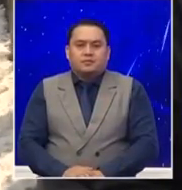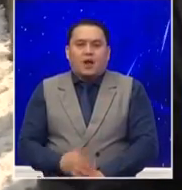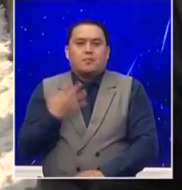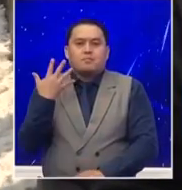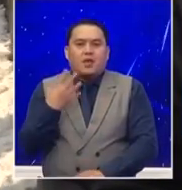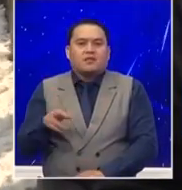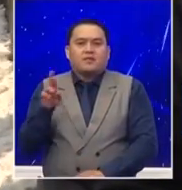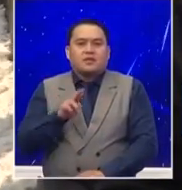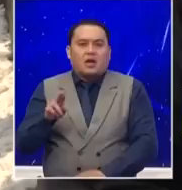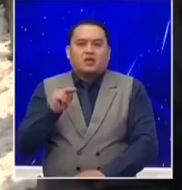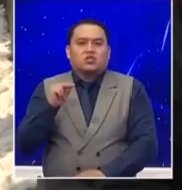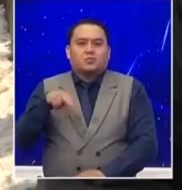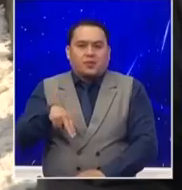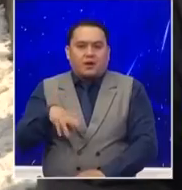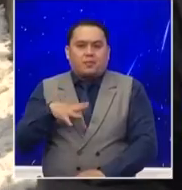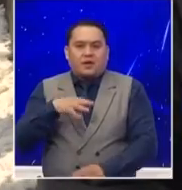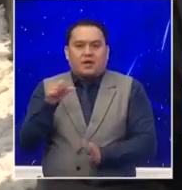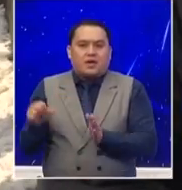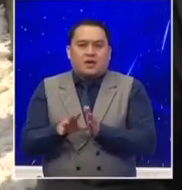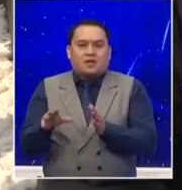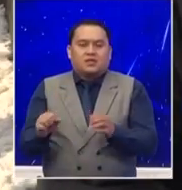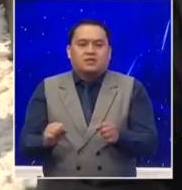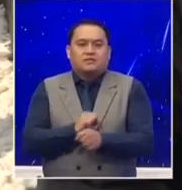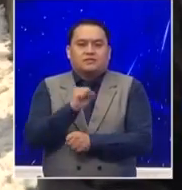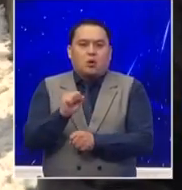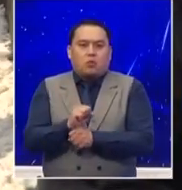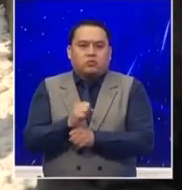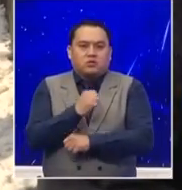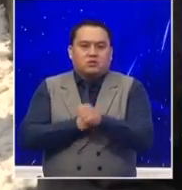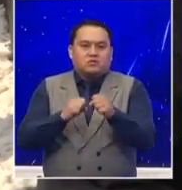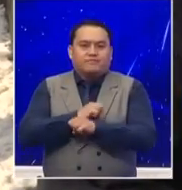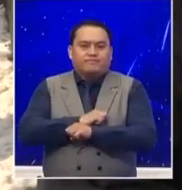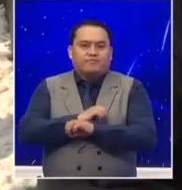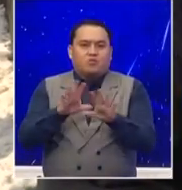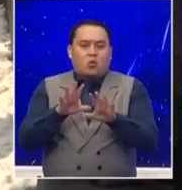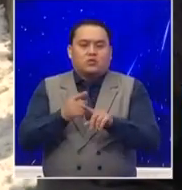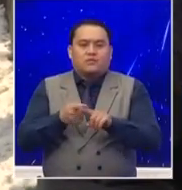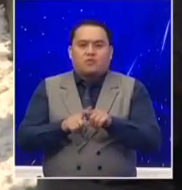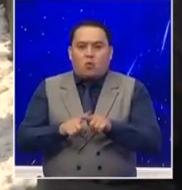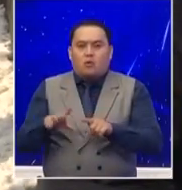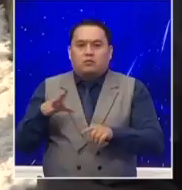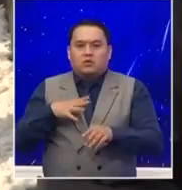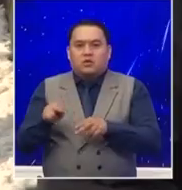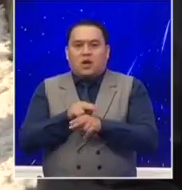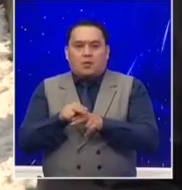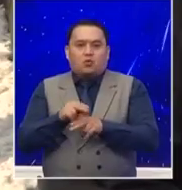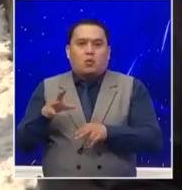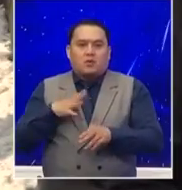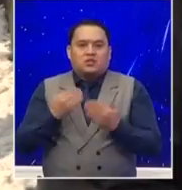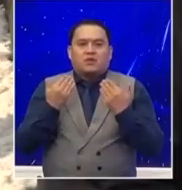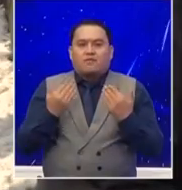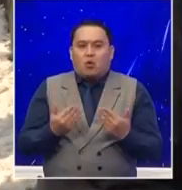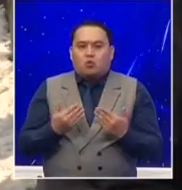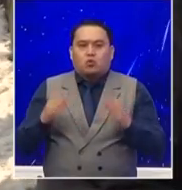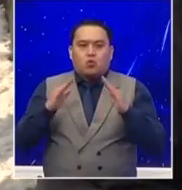5 января произошло ЧП, возгорание электронасоса, манометра, клапанов и другого. Пожар устранен и все оборудование отремонтировано. В настоящее